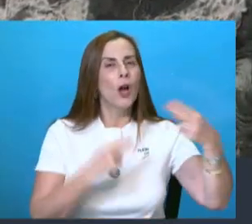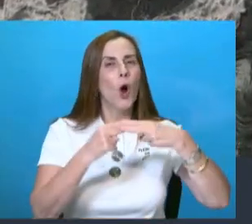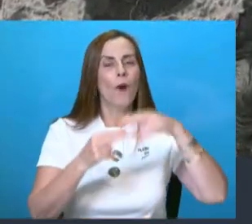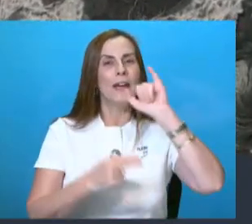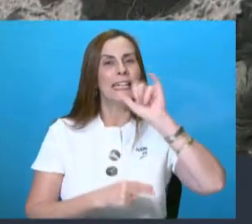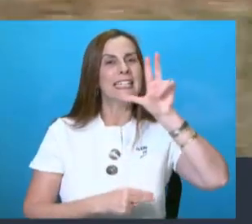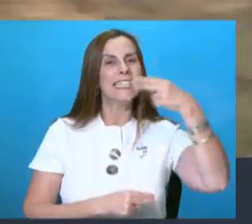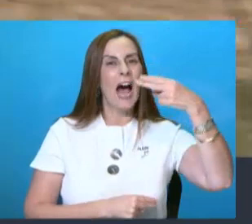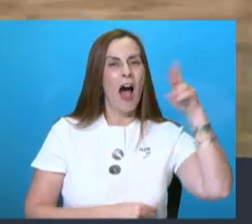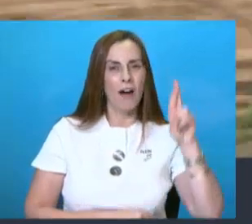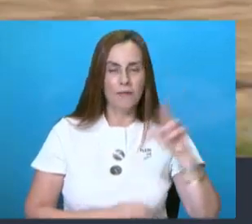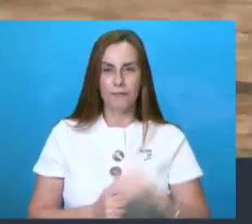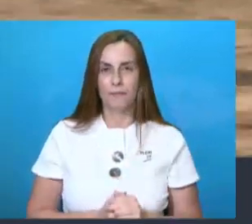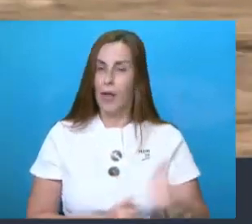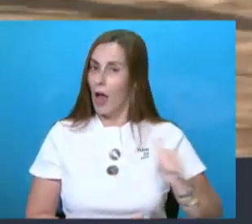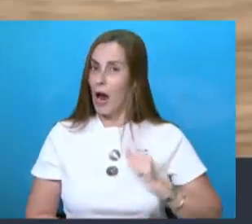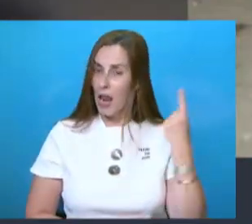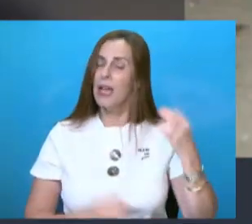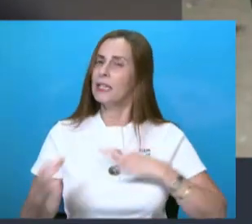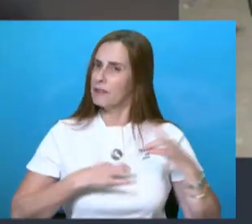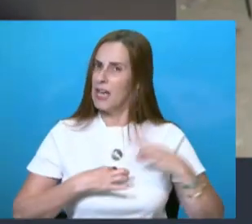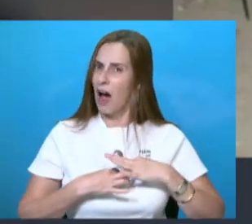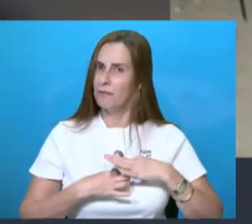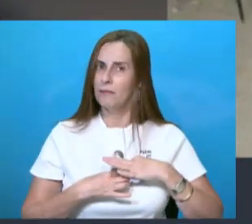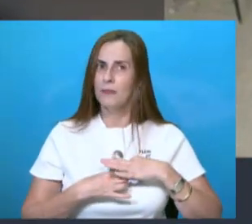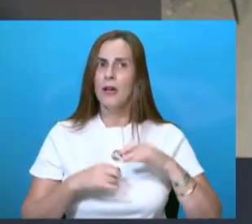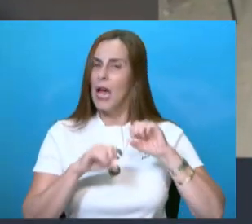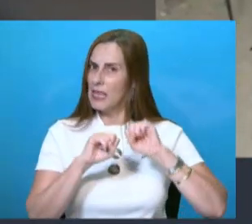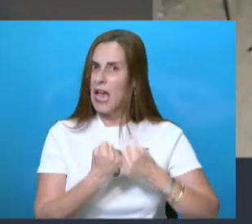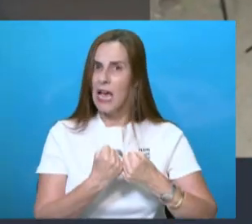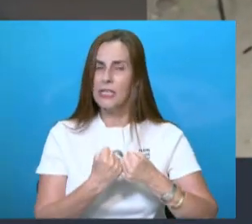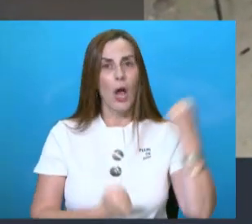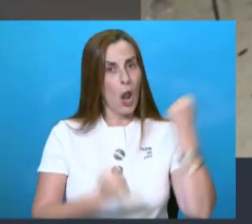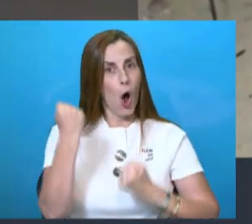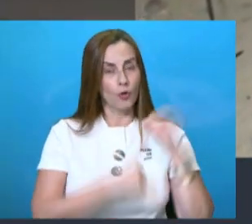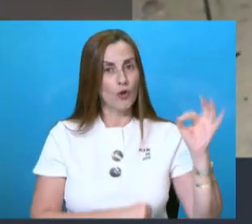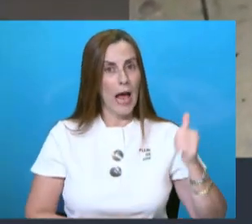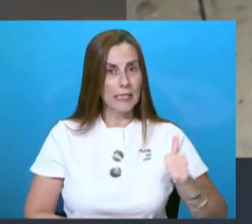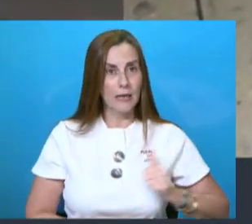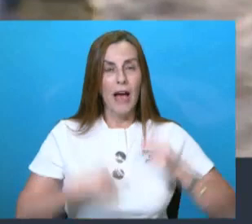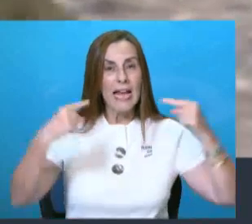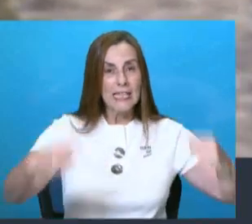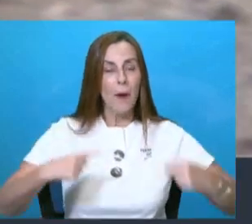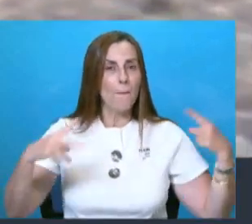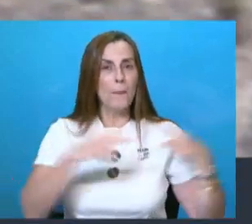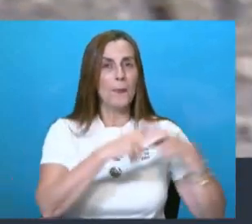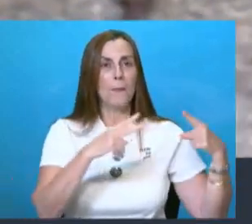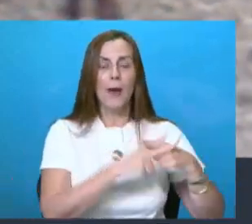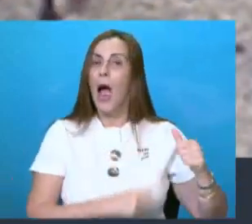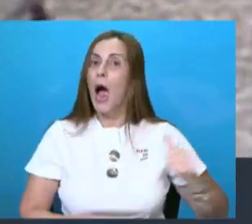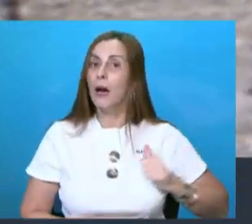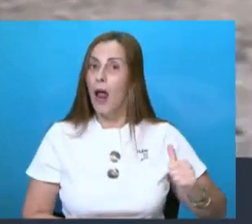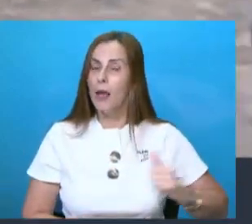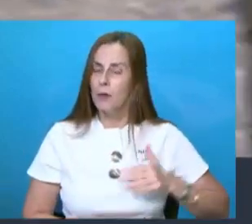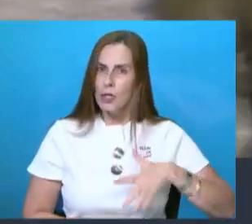סמוך ליצהר. לוחם אחד נפצע קל, נזק נגרם לרכב הצבאי וצמיגיו נוקבו. הלוחמים,